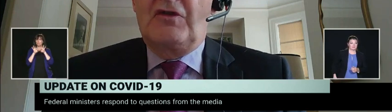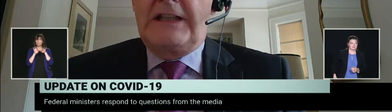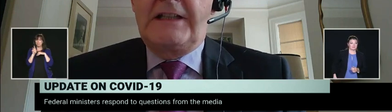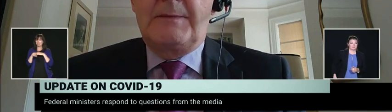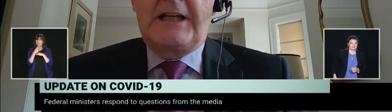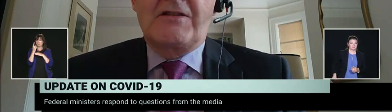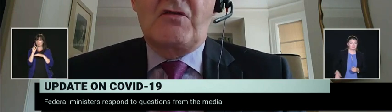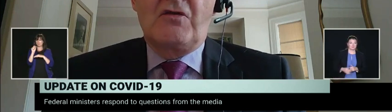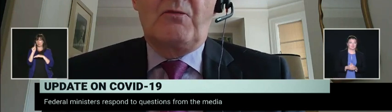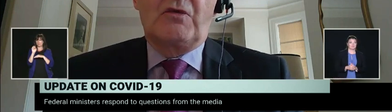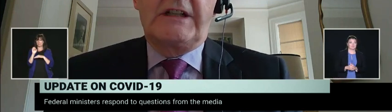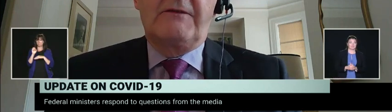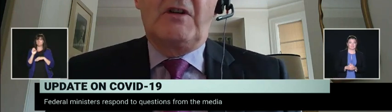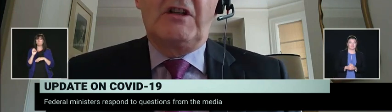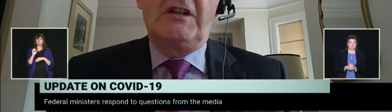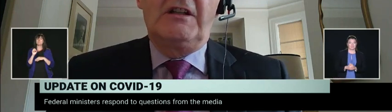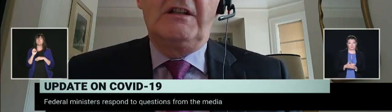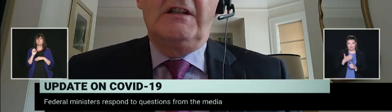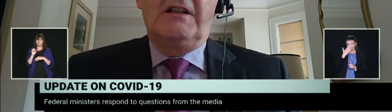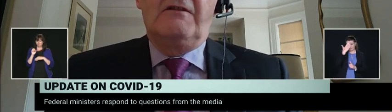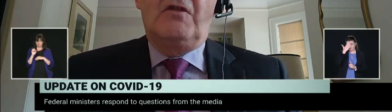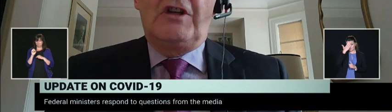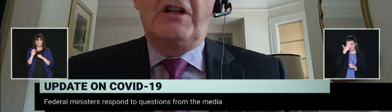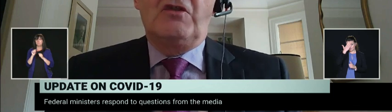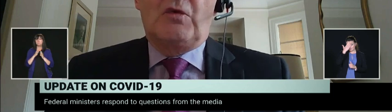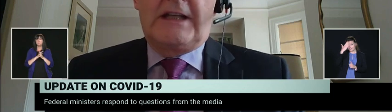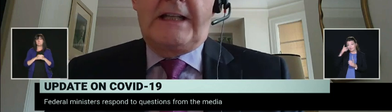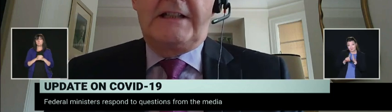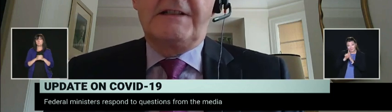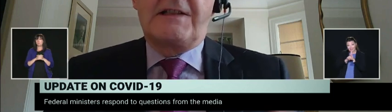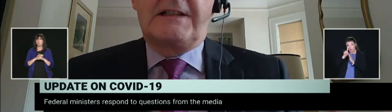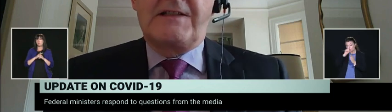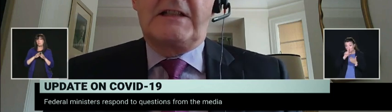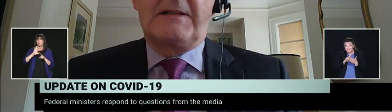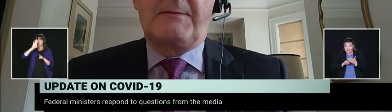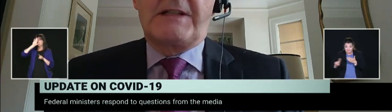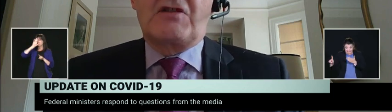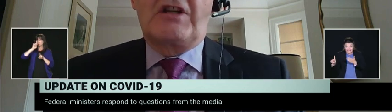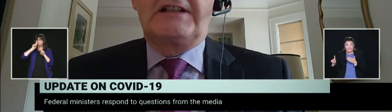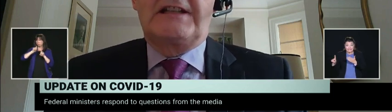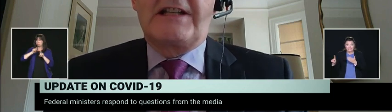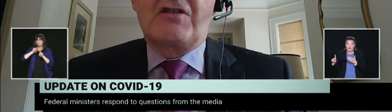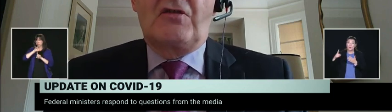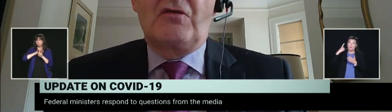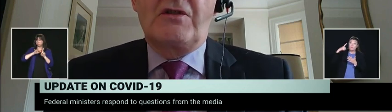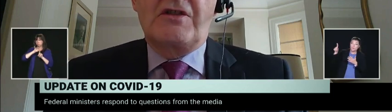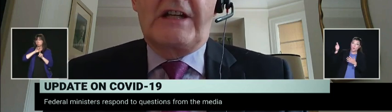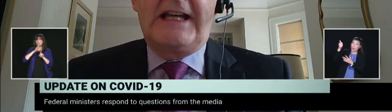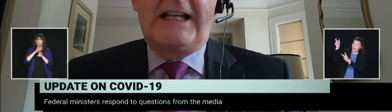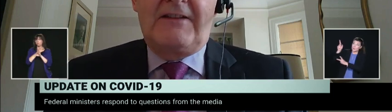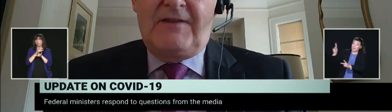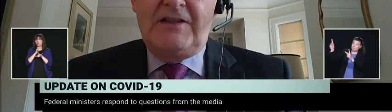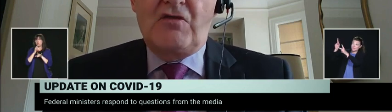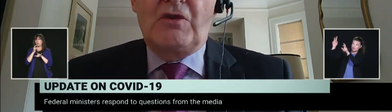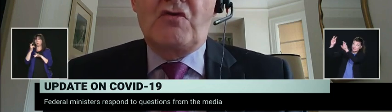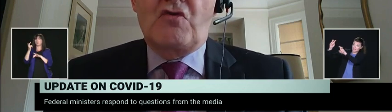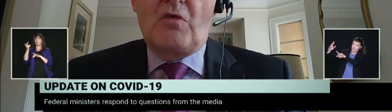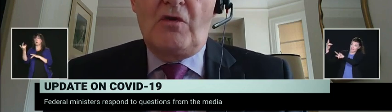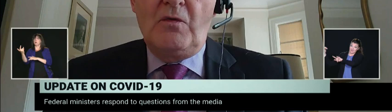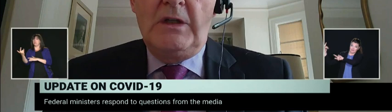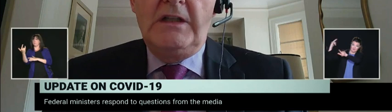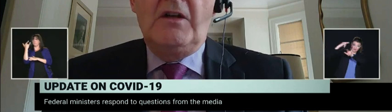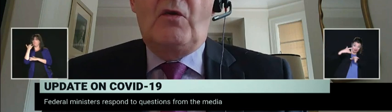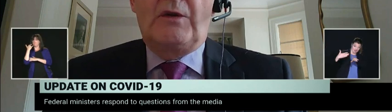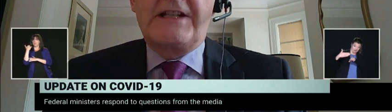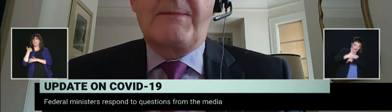mesure de la température pour les vols venant au Canada, c'est-à-dire les passagers internationaux, serait à la fin du mois de